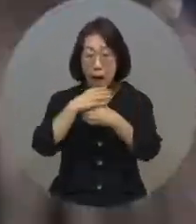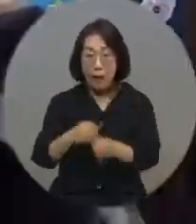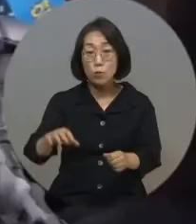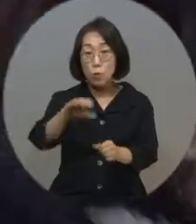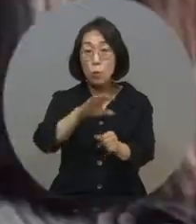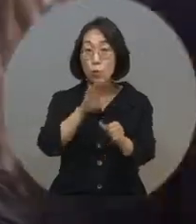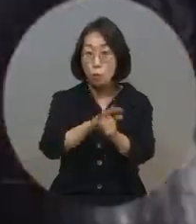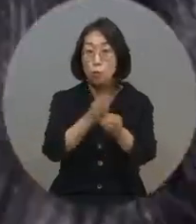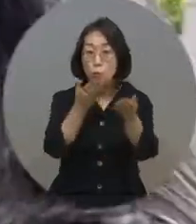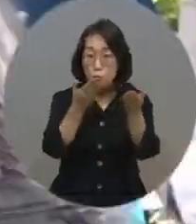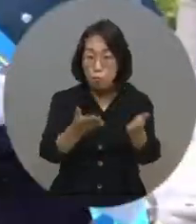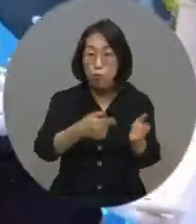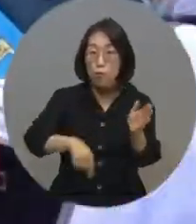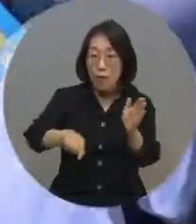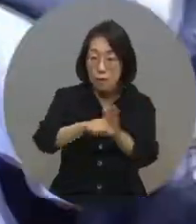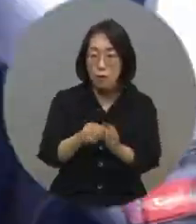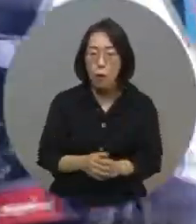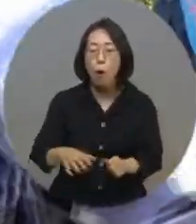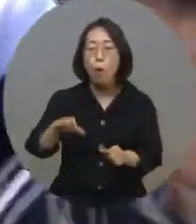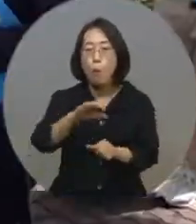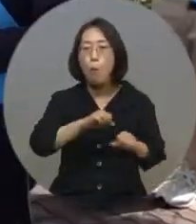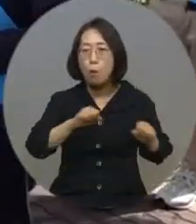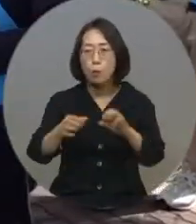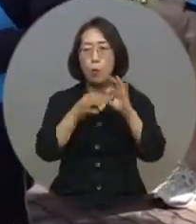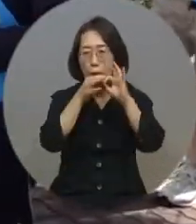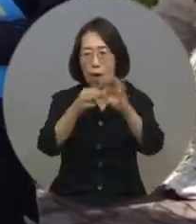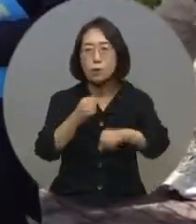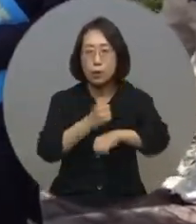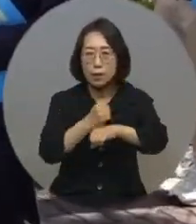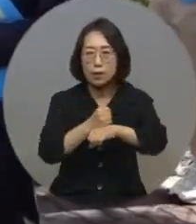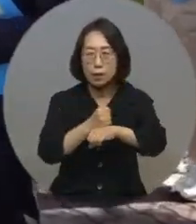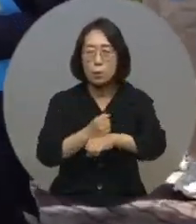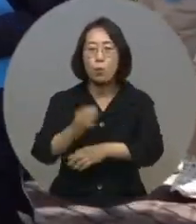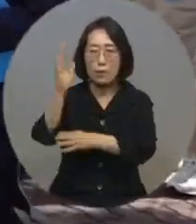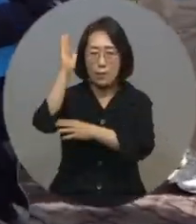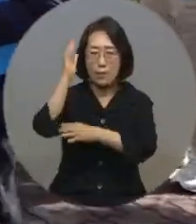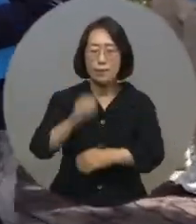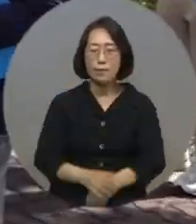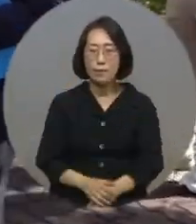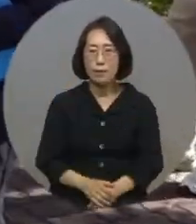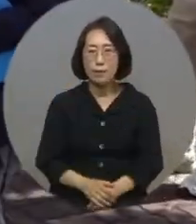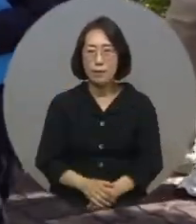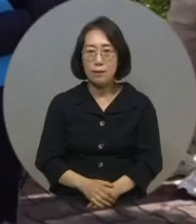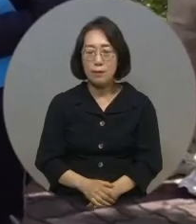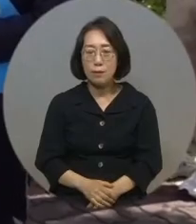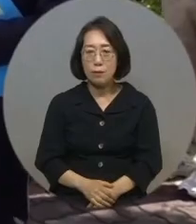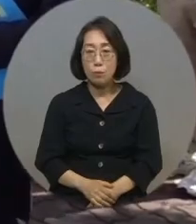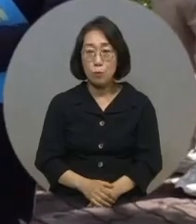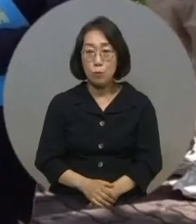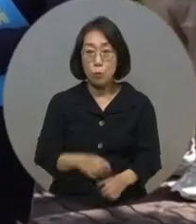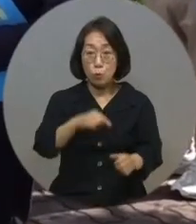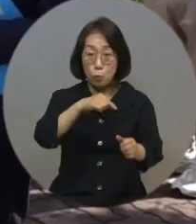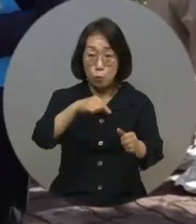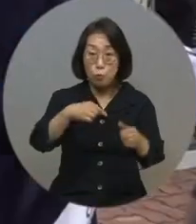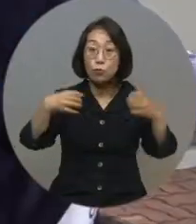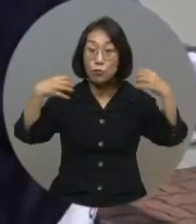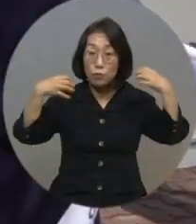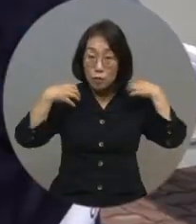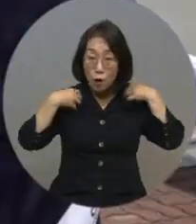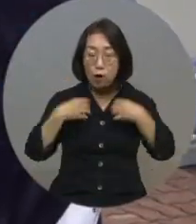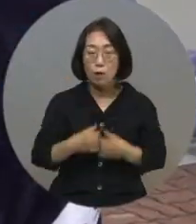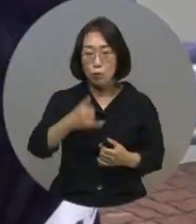있도록 적극적으로 청소년 보호활동을 추진하겠다고 말했습니다. 한편 도교육청은 충북도